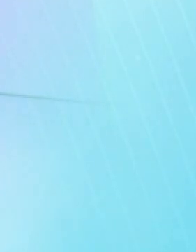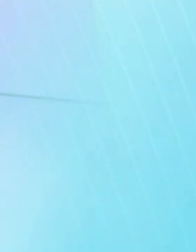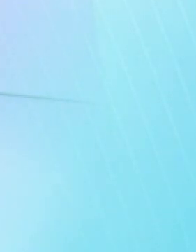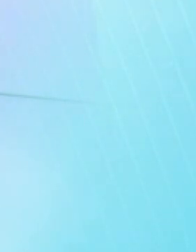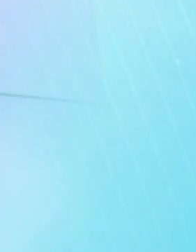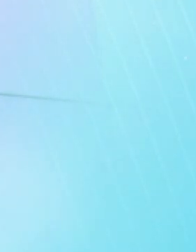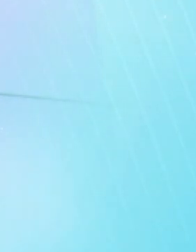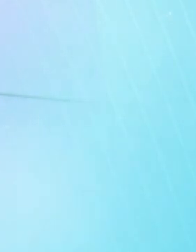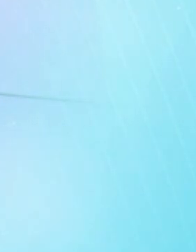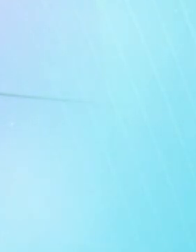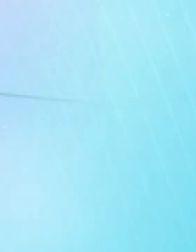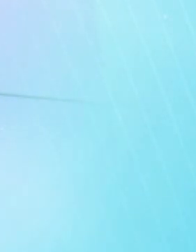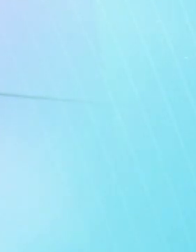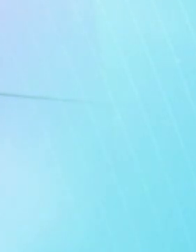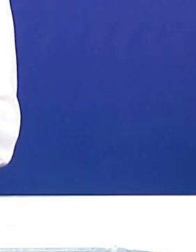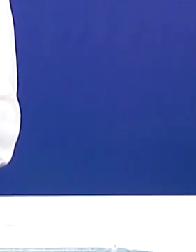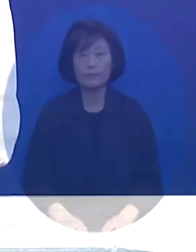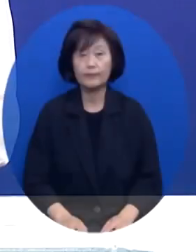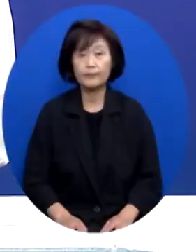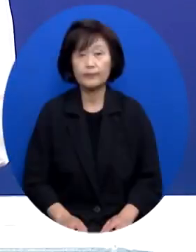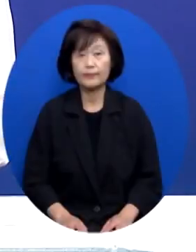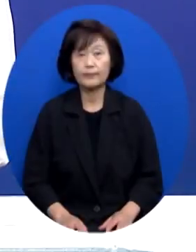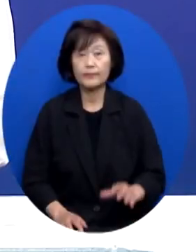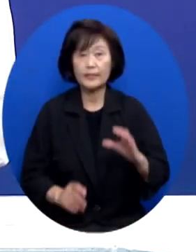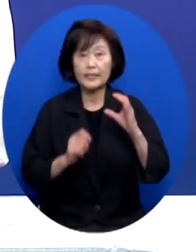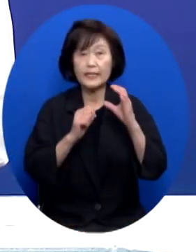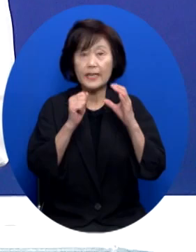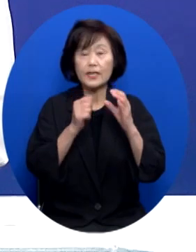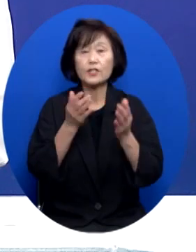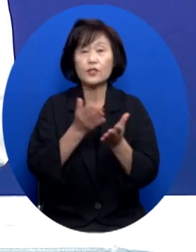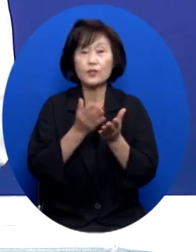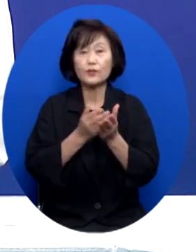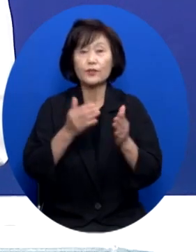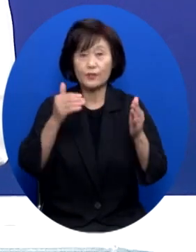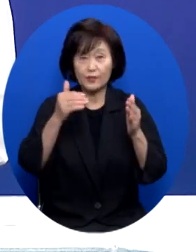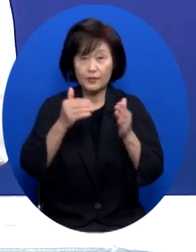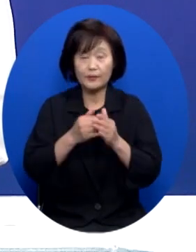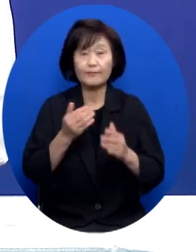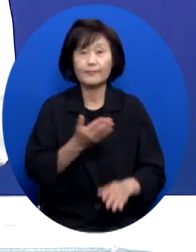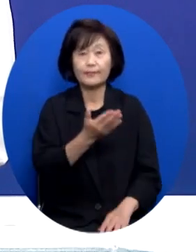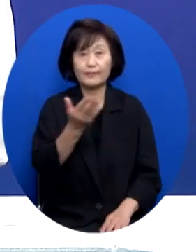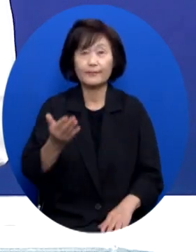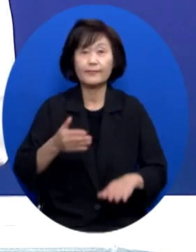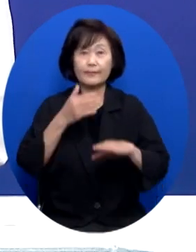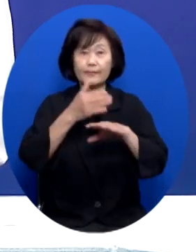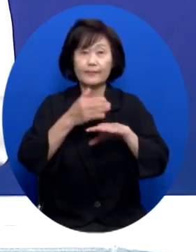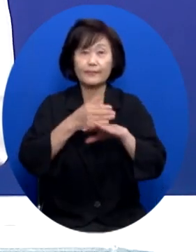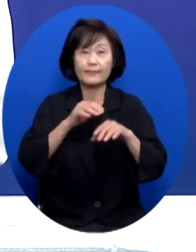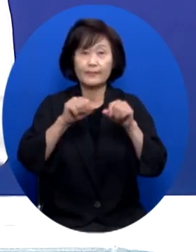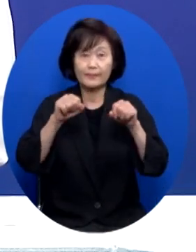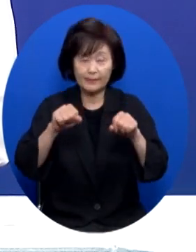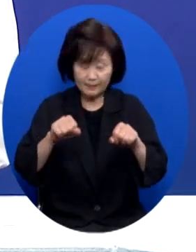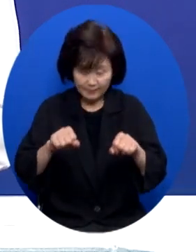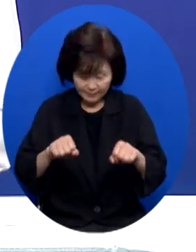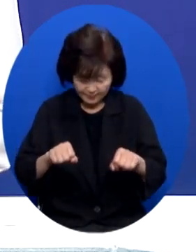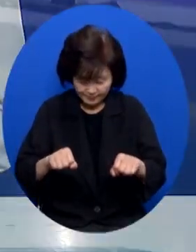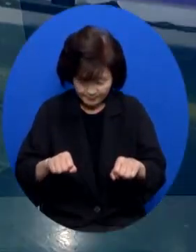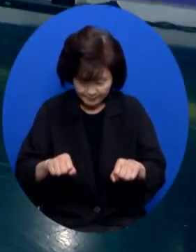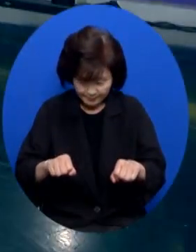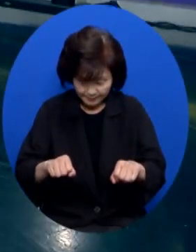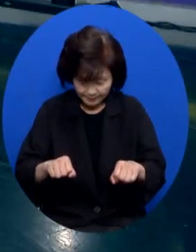소중하게 쓰이고 있습니다. CTS 뉴스 오늘 순서 여기까지입니다. 시청해주신 여러분 고맙습니다.